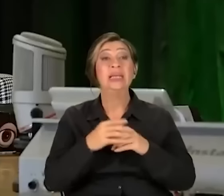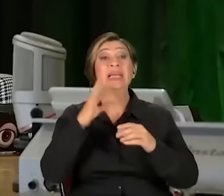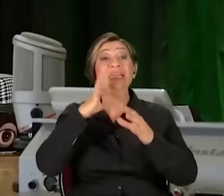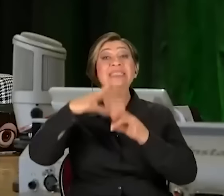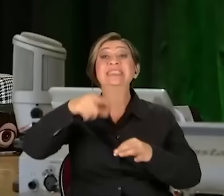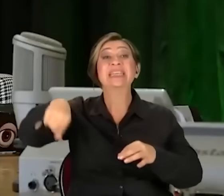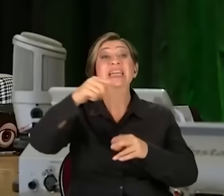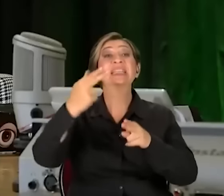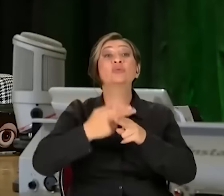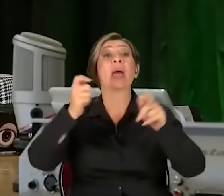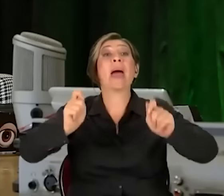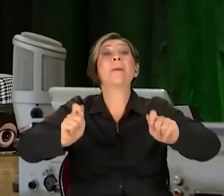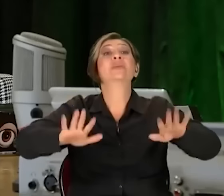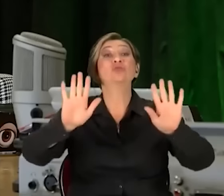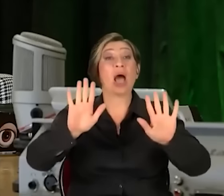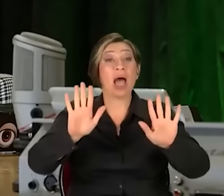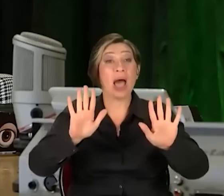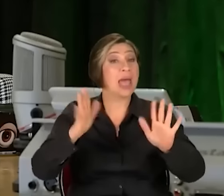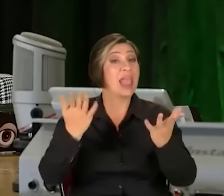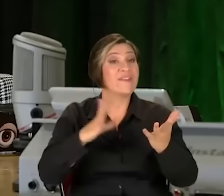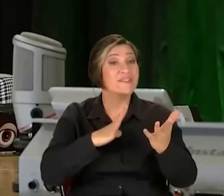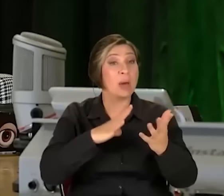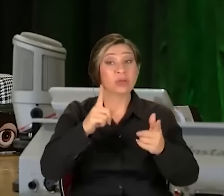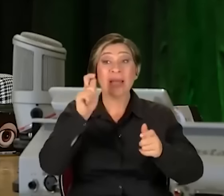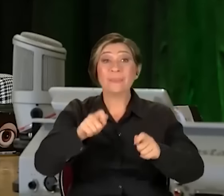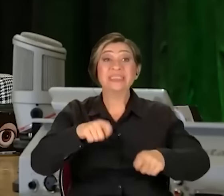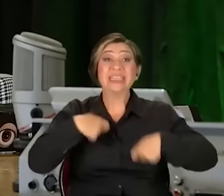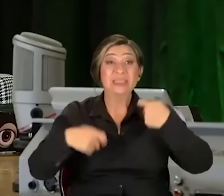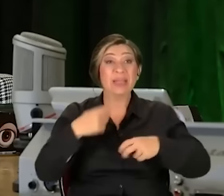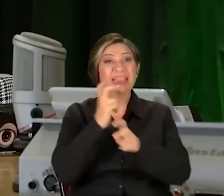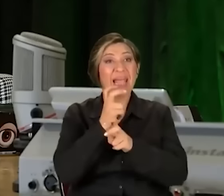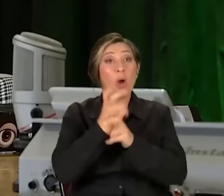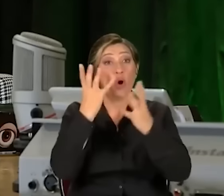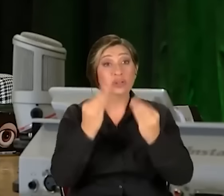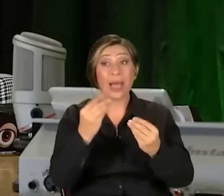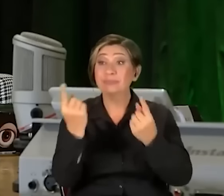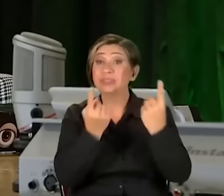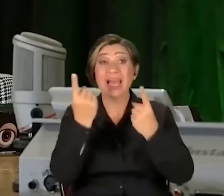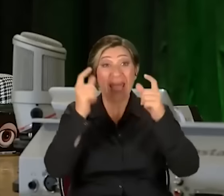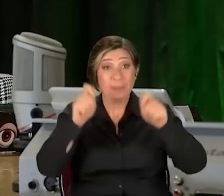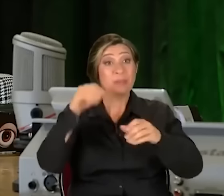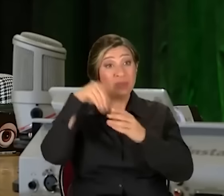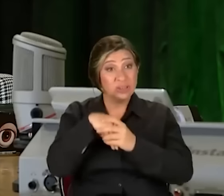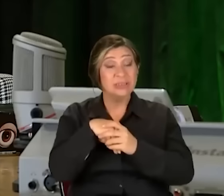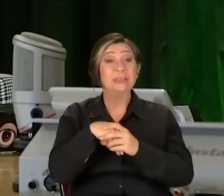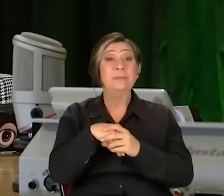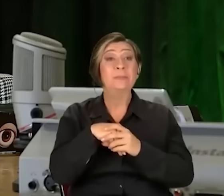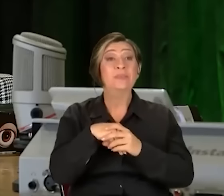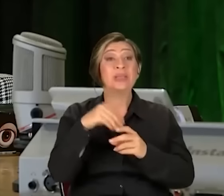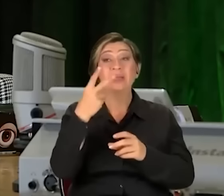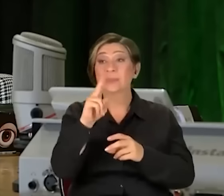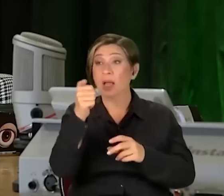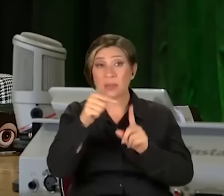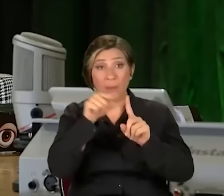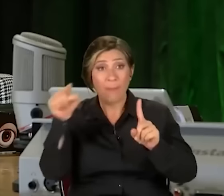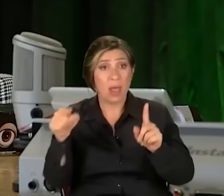insanların tecrübe edemeyeceği şeyler ya da bunu yapmanın çok saçma ya da çok tehlikeli olacağı şeyleri yaptığım için. Ve bir de